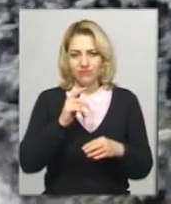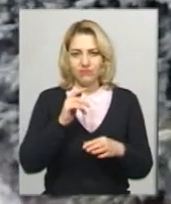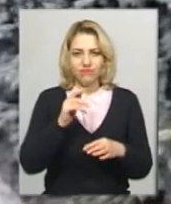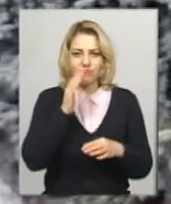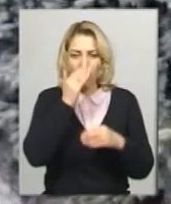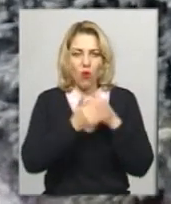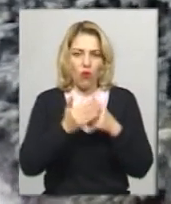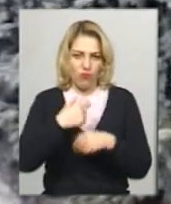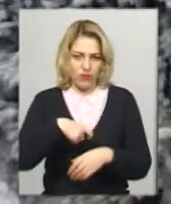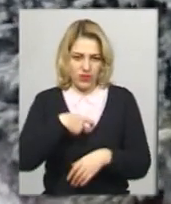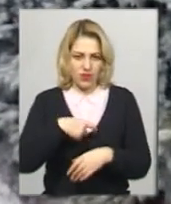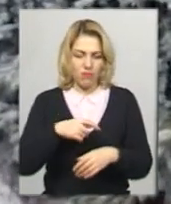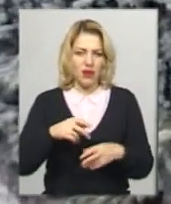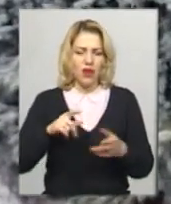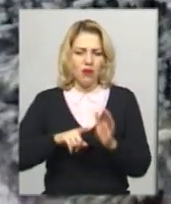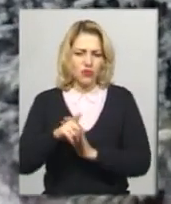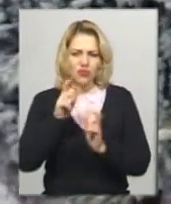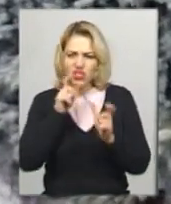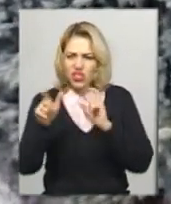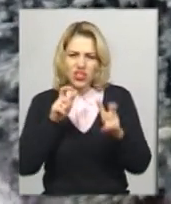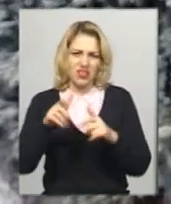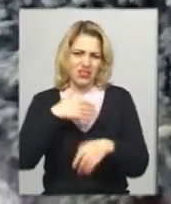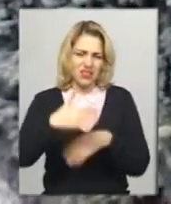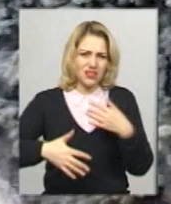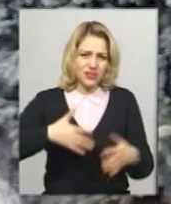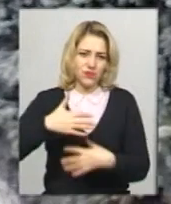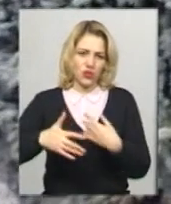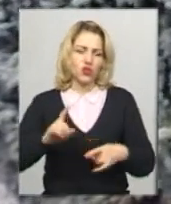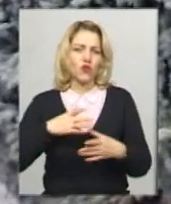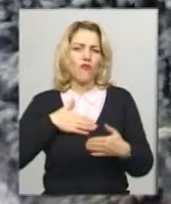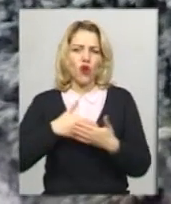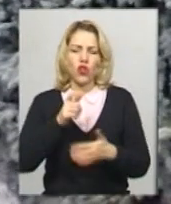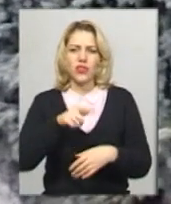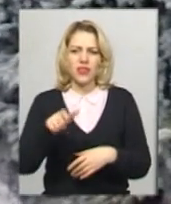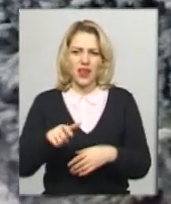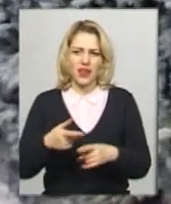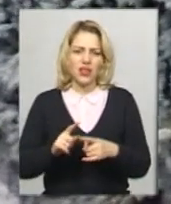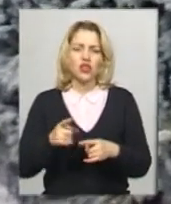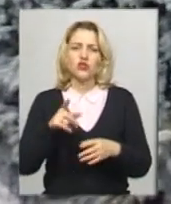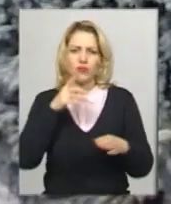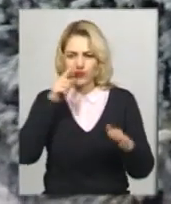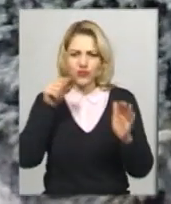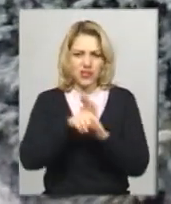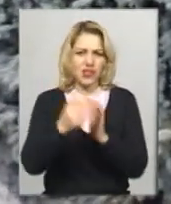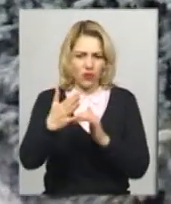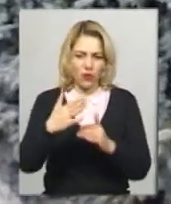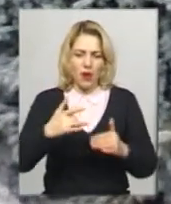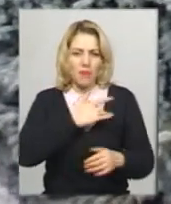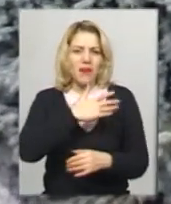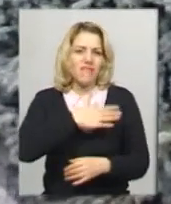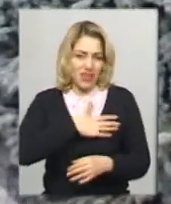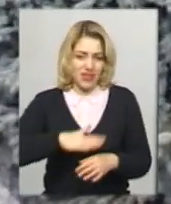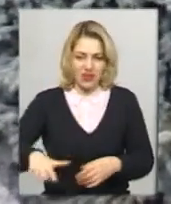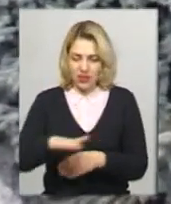Він надійшов, почав кричати, що це таке, чого волонтери йдуть в його приватну територію, що ми не маємо права туди